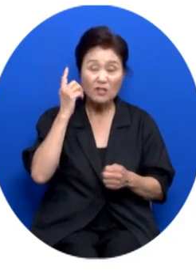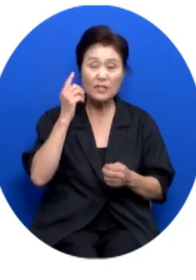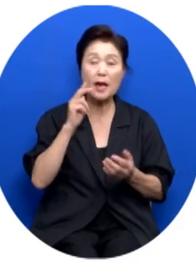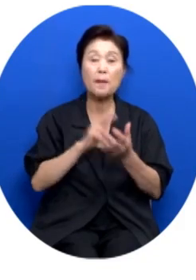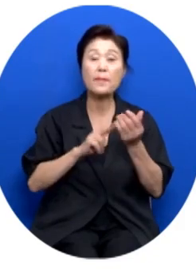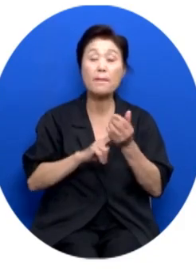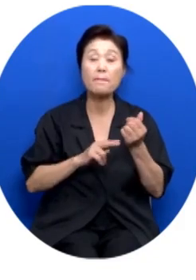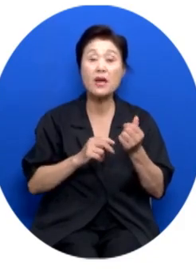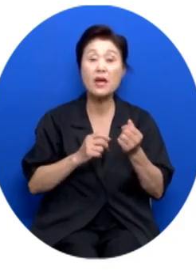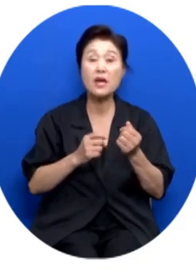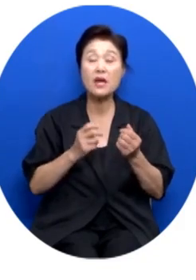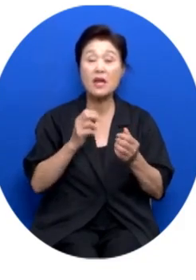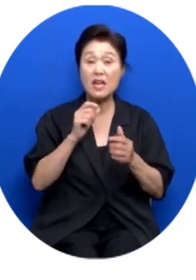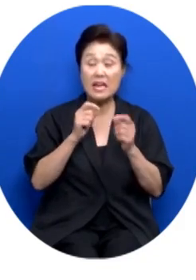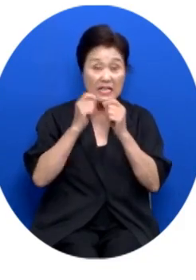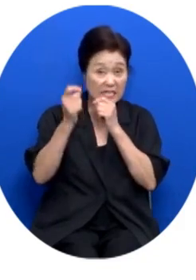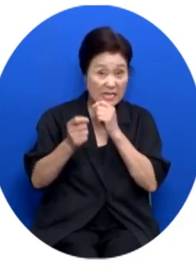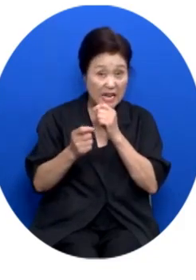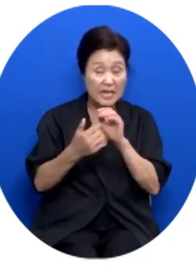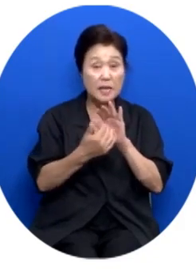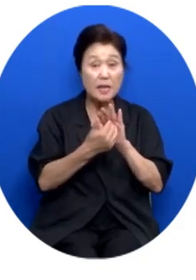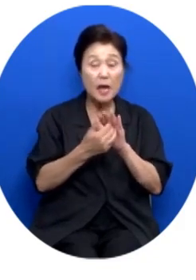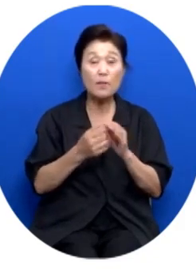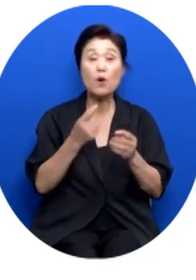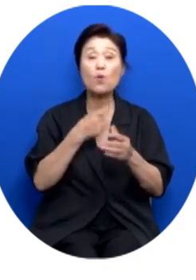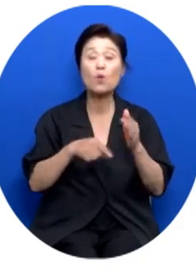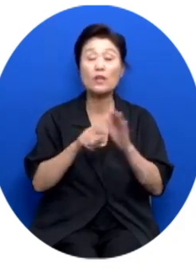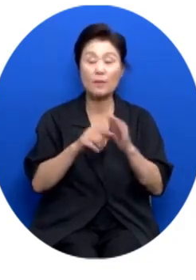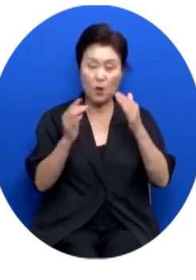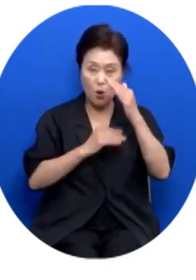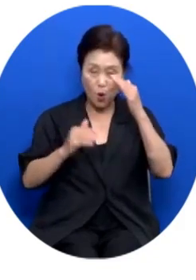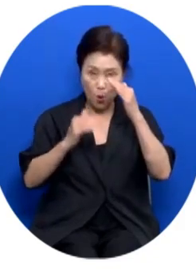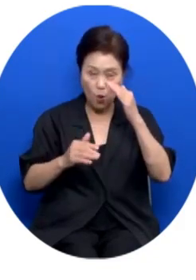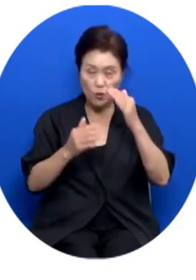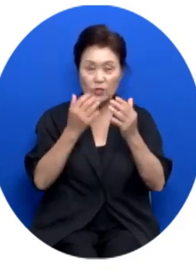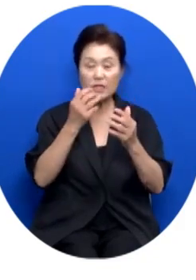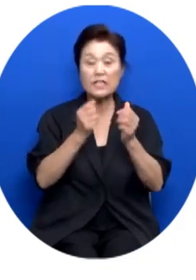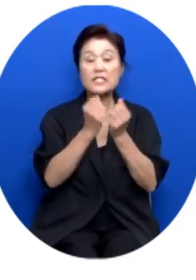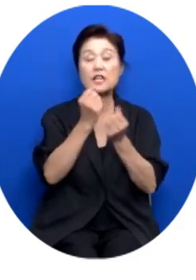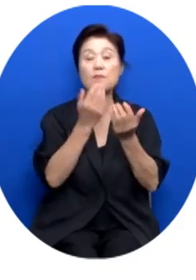위해서는 계약 체결 시 통신사 공식 계약서를 이용해야 한다고 당부했습니다